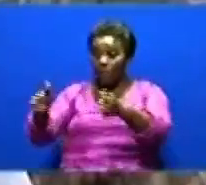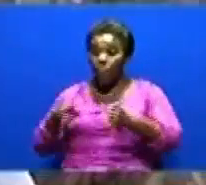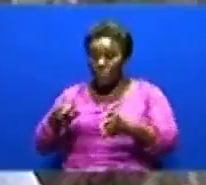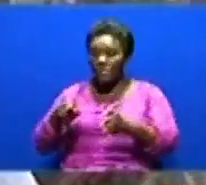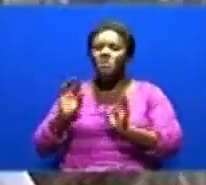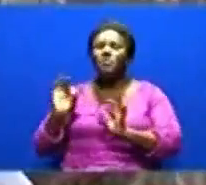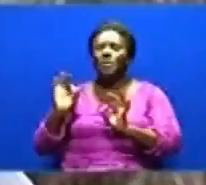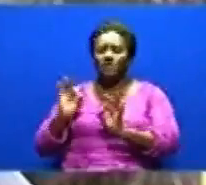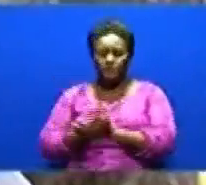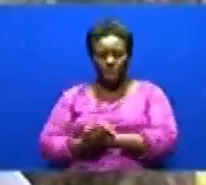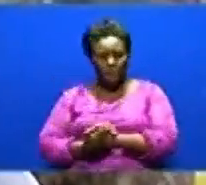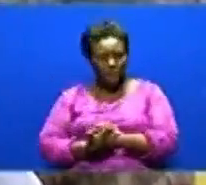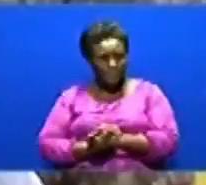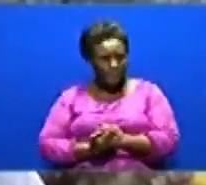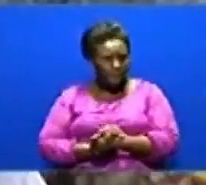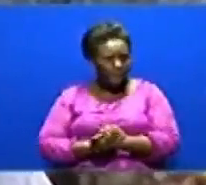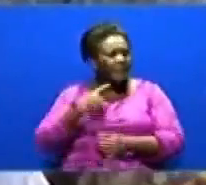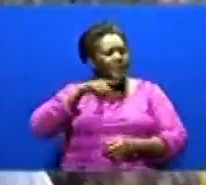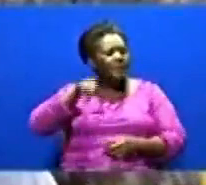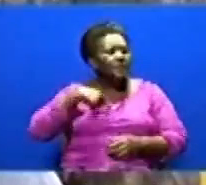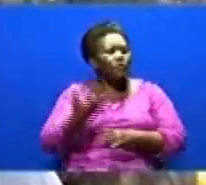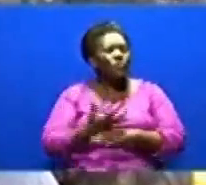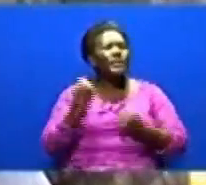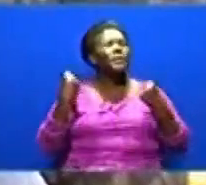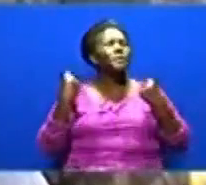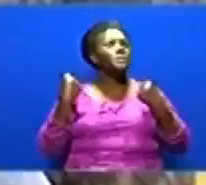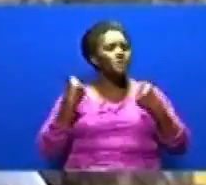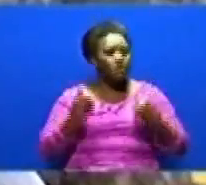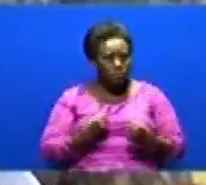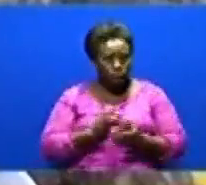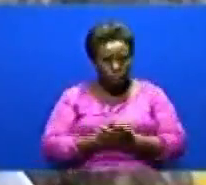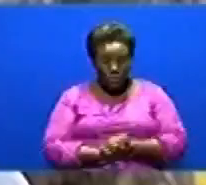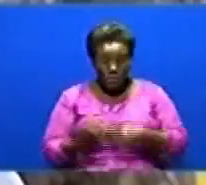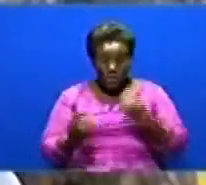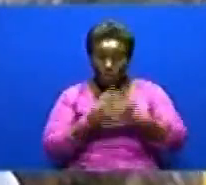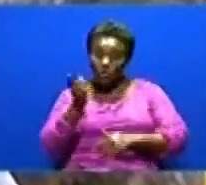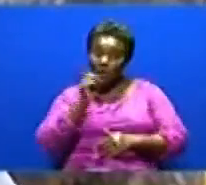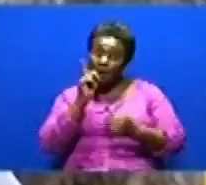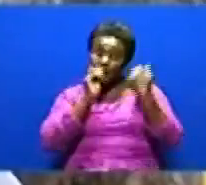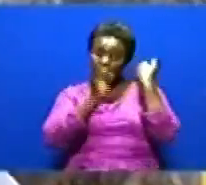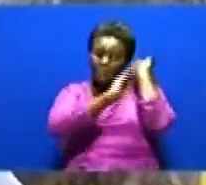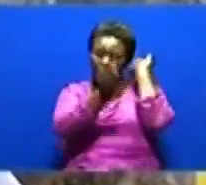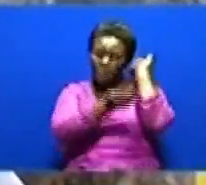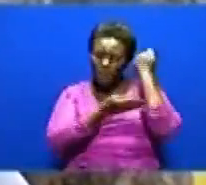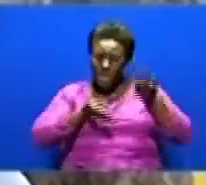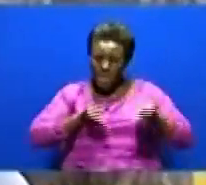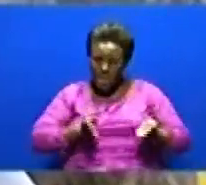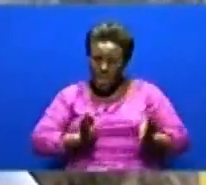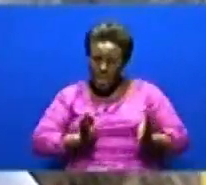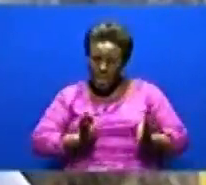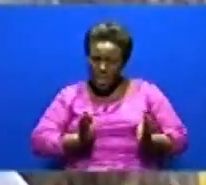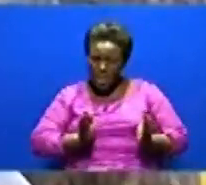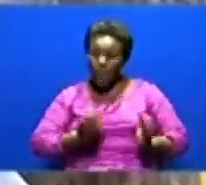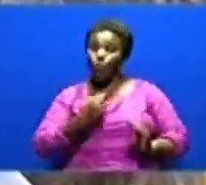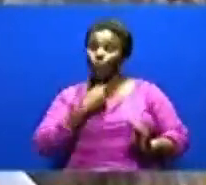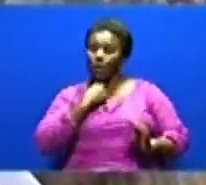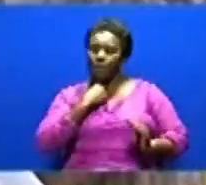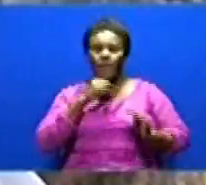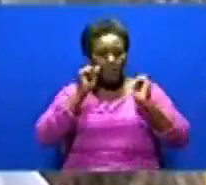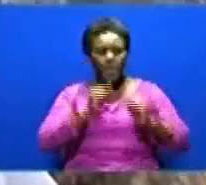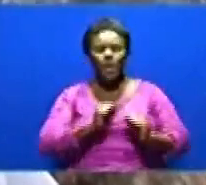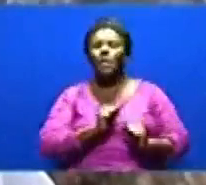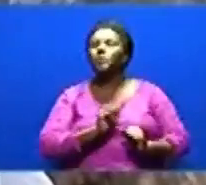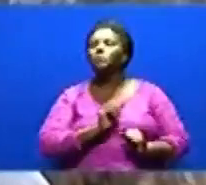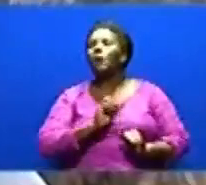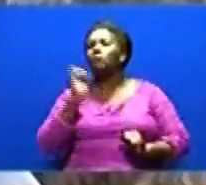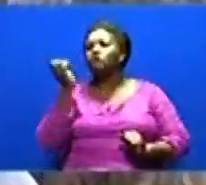vizuri. Tulikuwa tunapata kwa kweli adha kubwa, maana akipatikana hapa mzazi anaambia uende Berega au sijui jumla Morogoro, kwa kweli na sisi